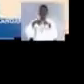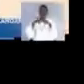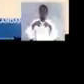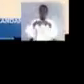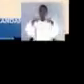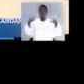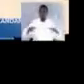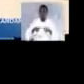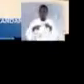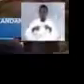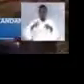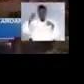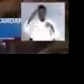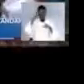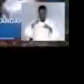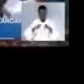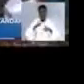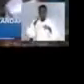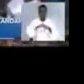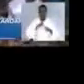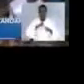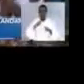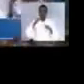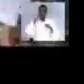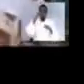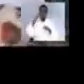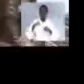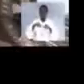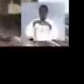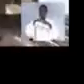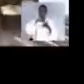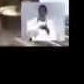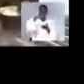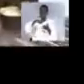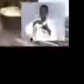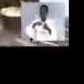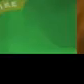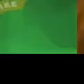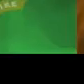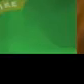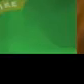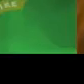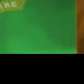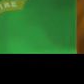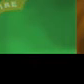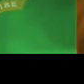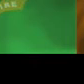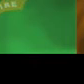plateforme pilote de politique d'autonomisation de la femme en milieu rural sera mise en place.